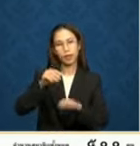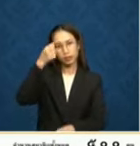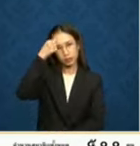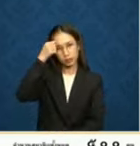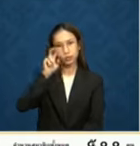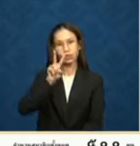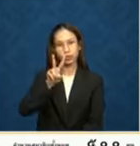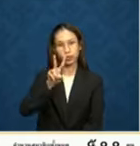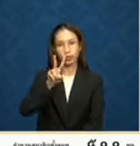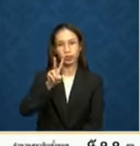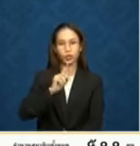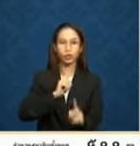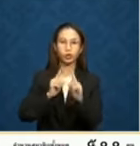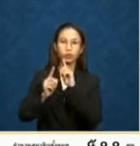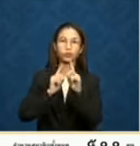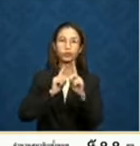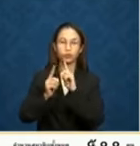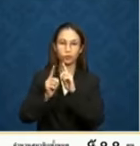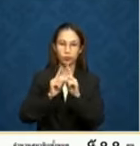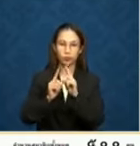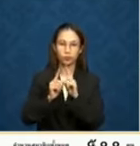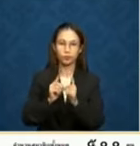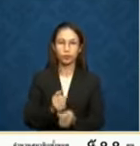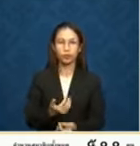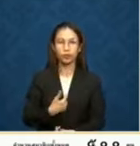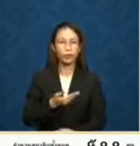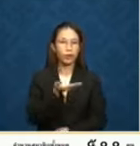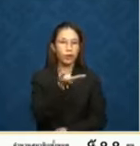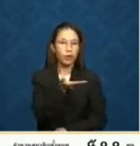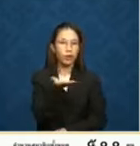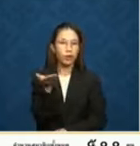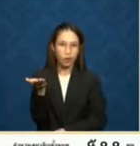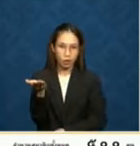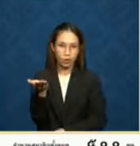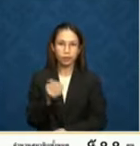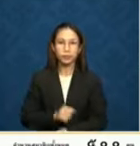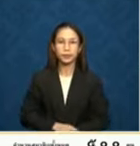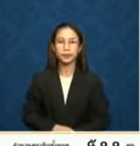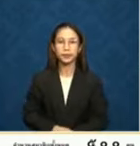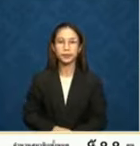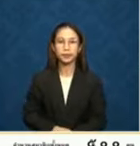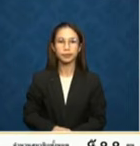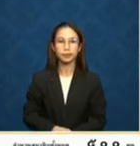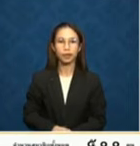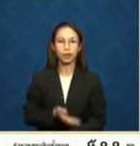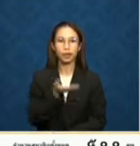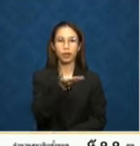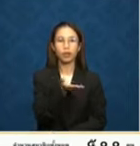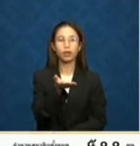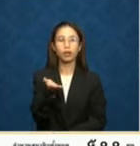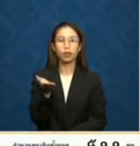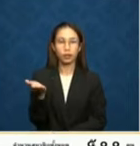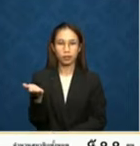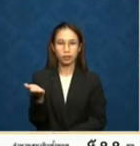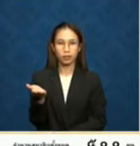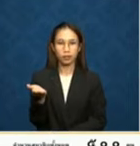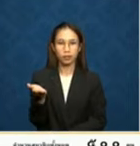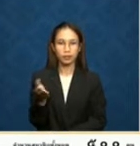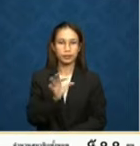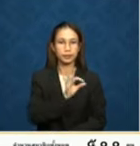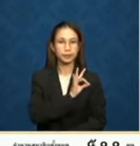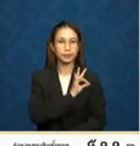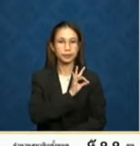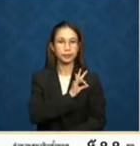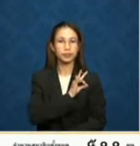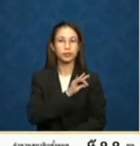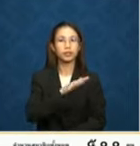วันซึงตรงนี้ผมก็ต้องขอรอบกวรอครั้งหนงนะครับขอให้พวกท่านสมาชิ